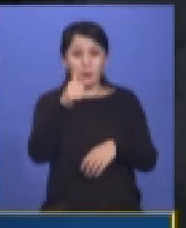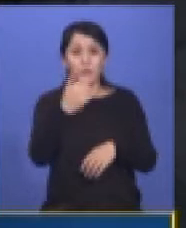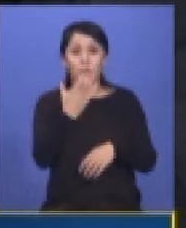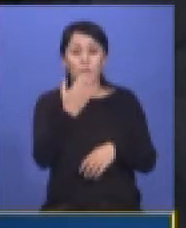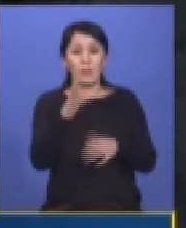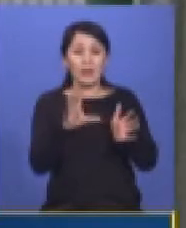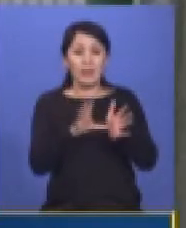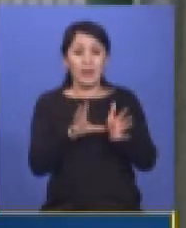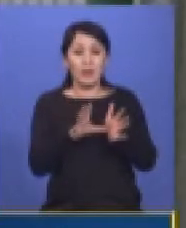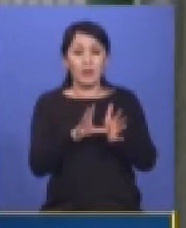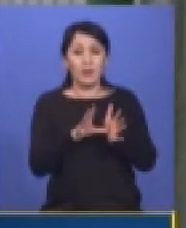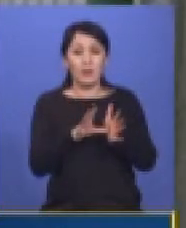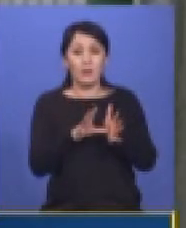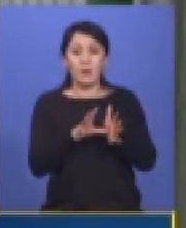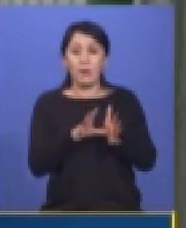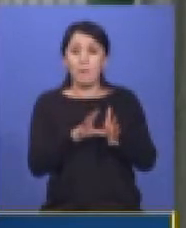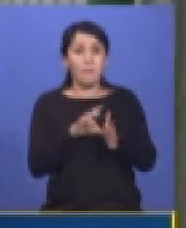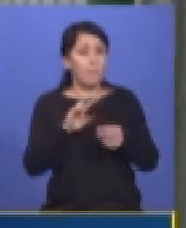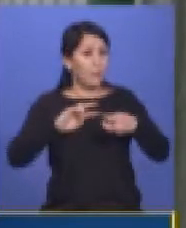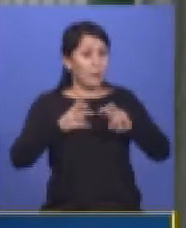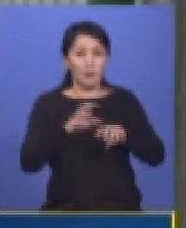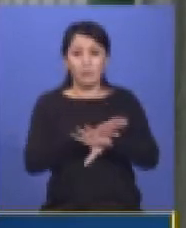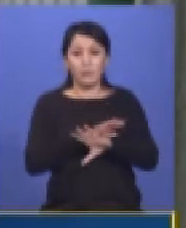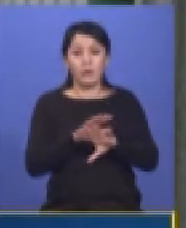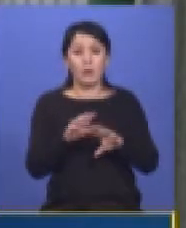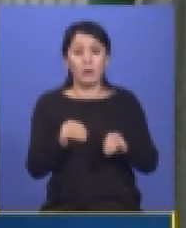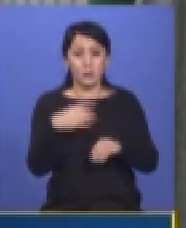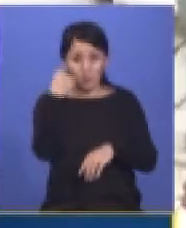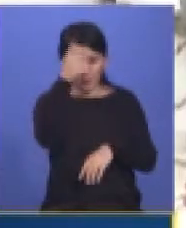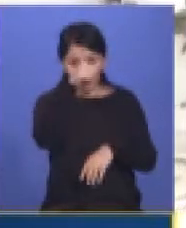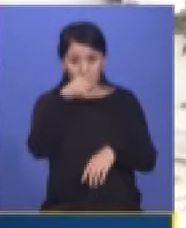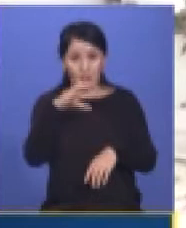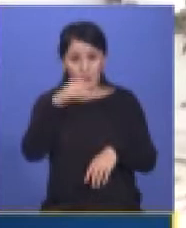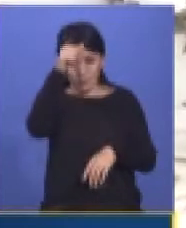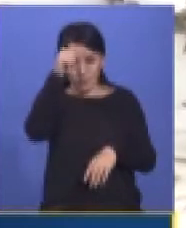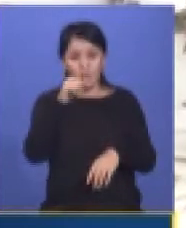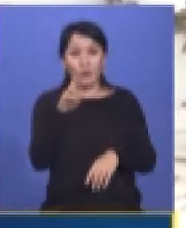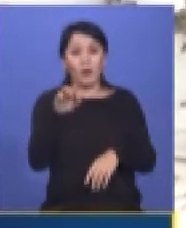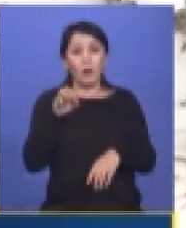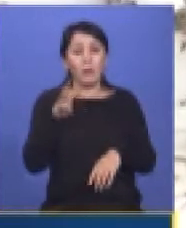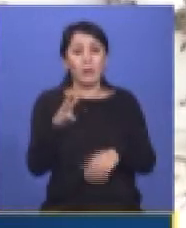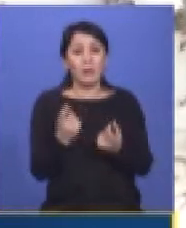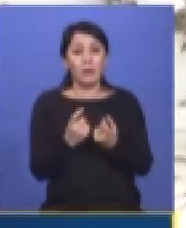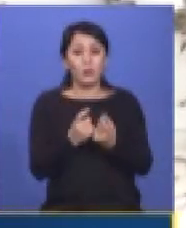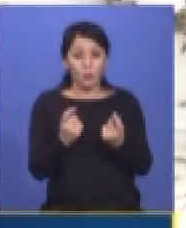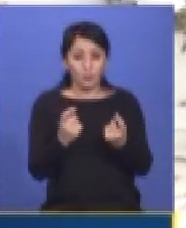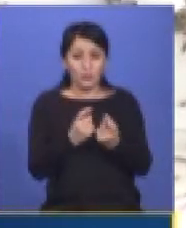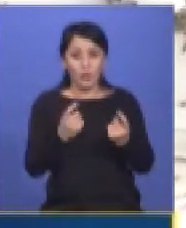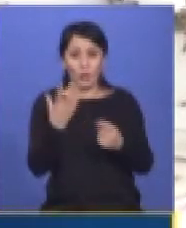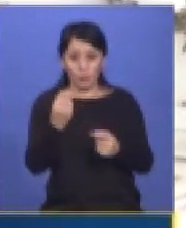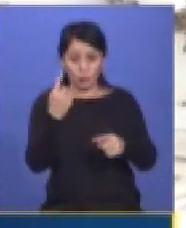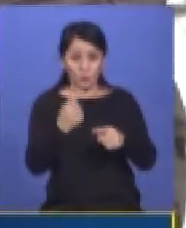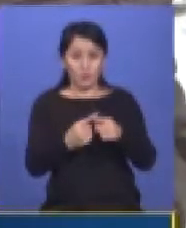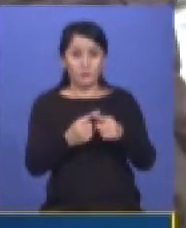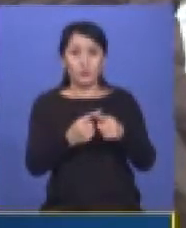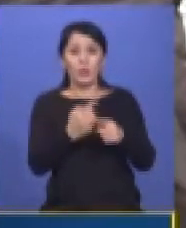жылуға да электроэнергиясына да қатысты ешқашан проблема туындап көрмепті. Бұл қыркүйек айына коммуналдық қызметтер үшін түбіртек әкелгенде қосымша